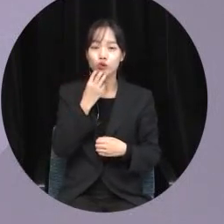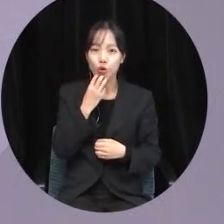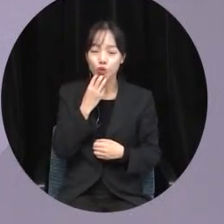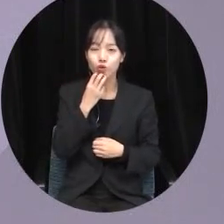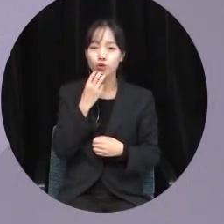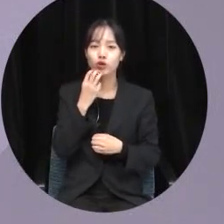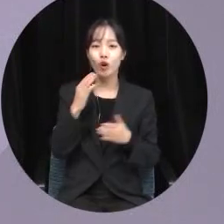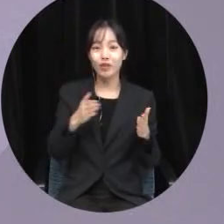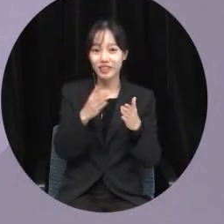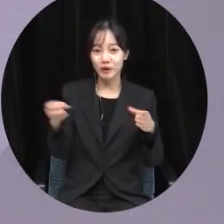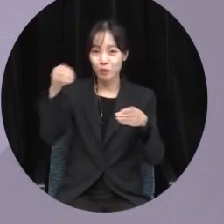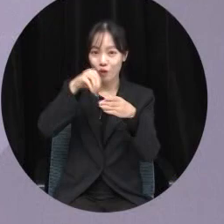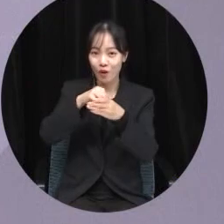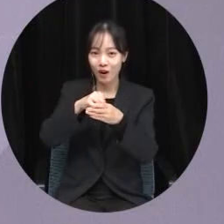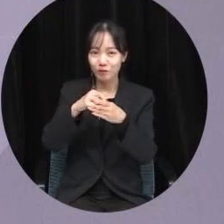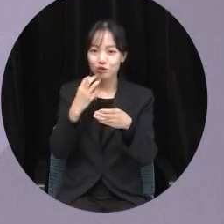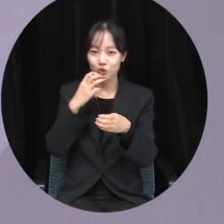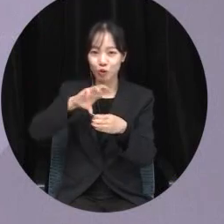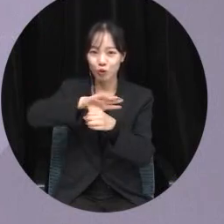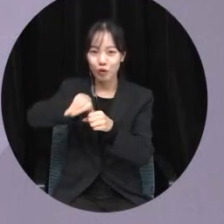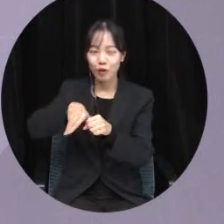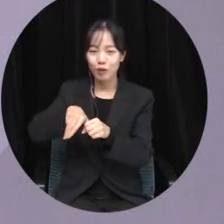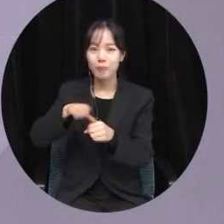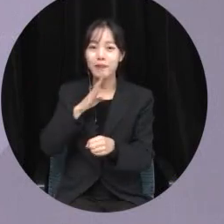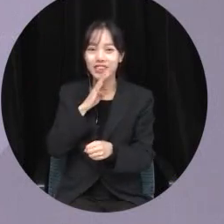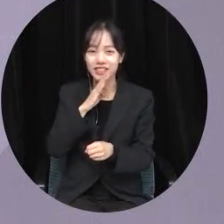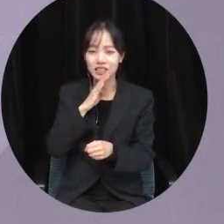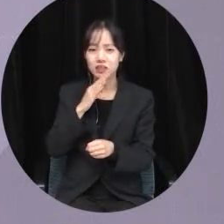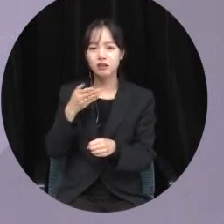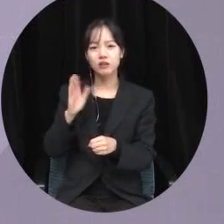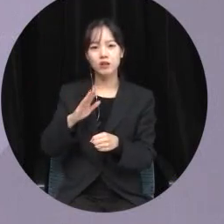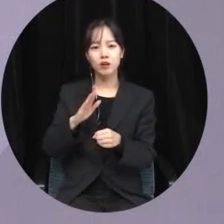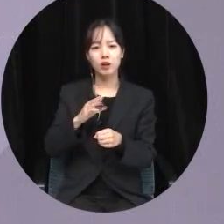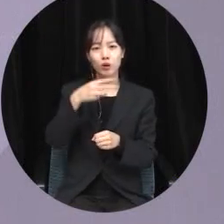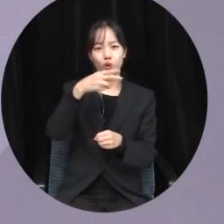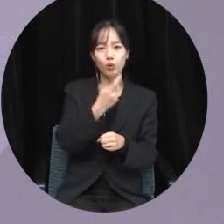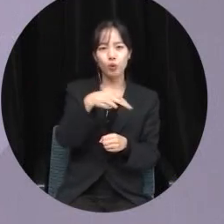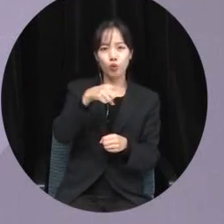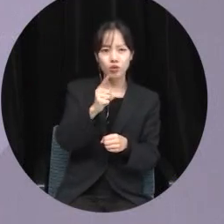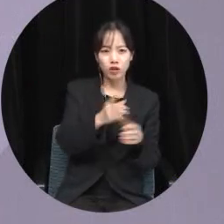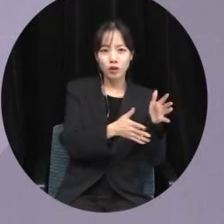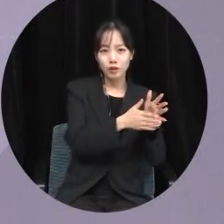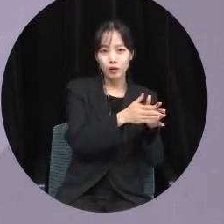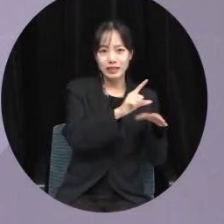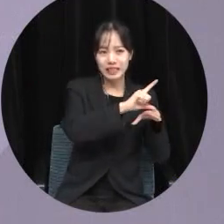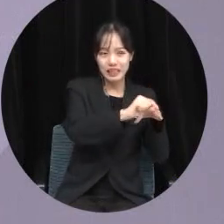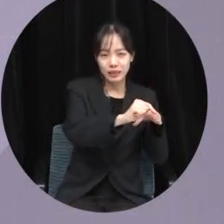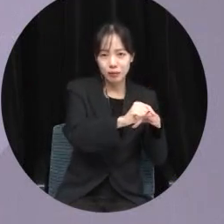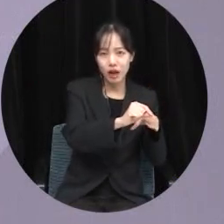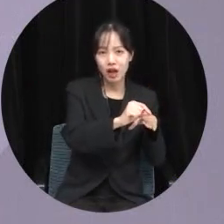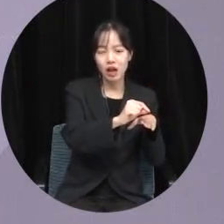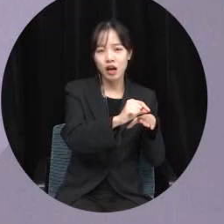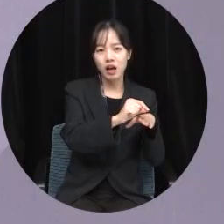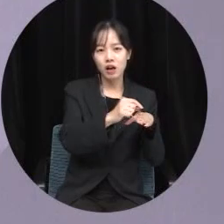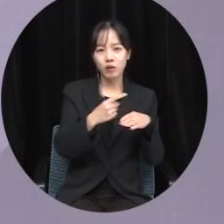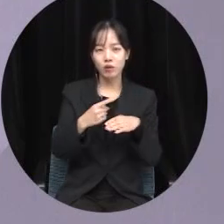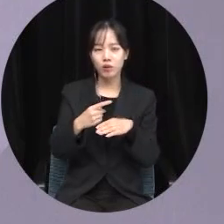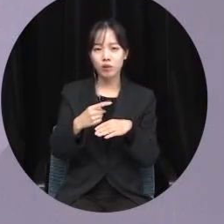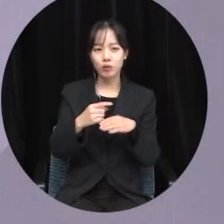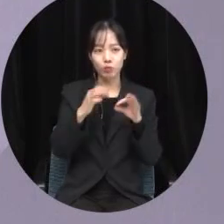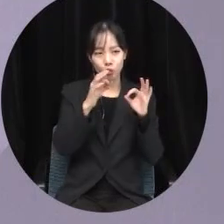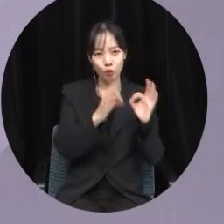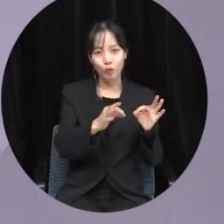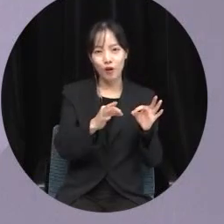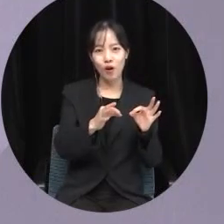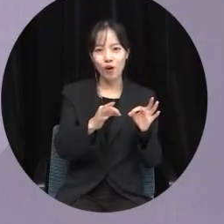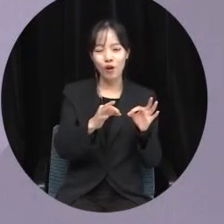하죠. 그렇지만 도서지역이나 외곽 그 접경지역 같은 경우는 예외적으로 예타를